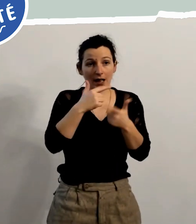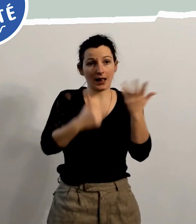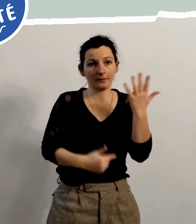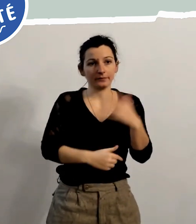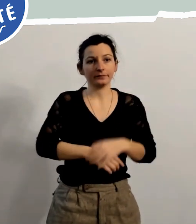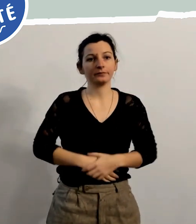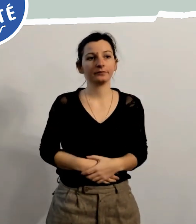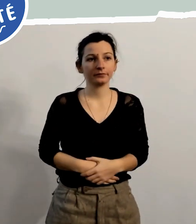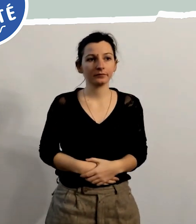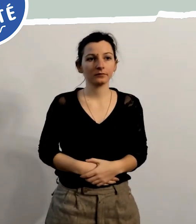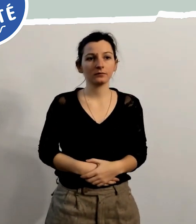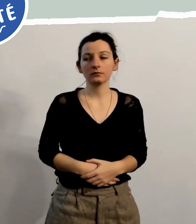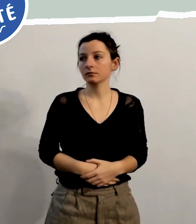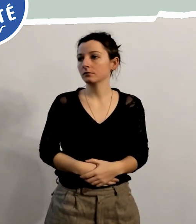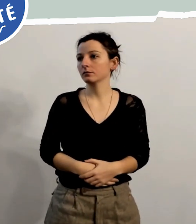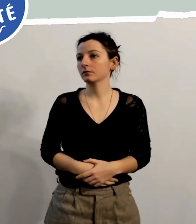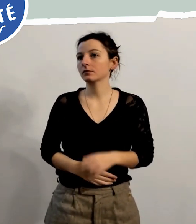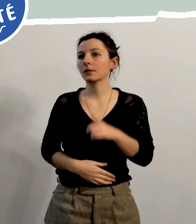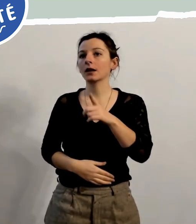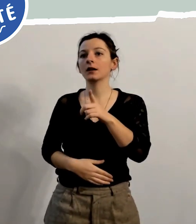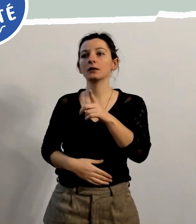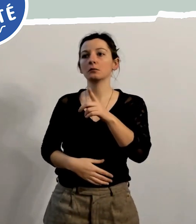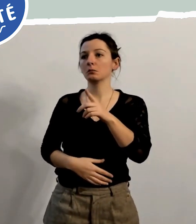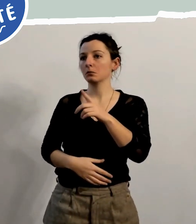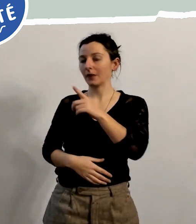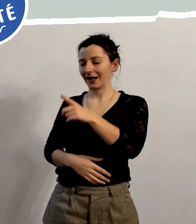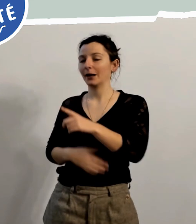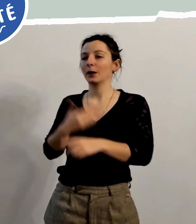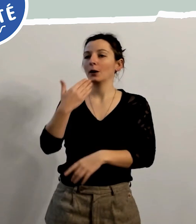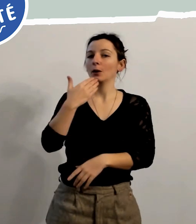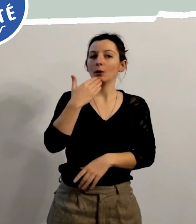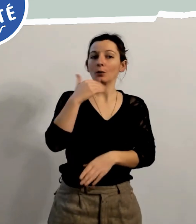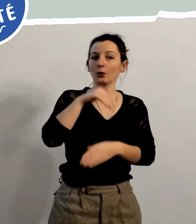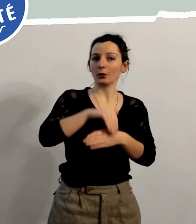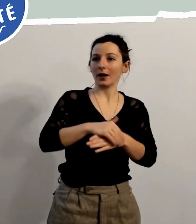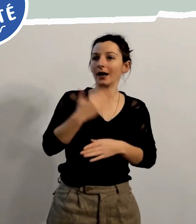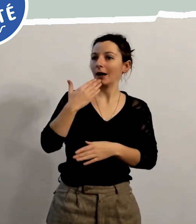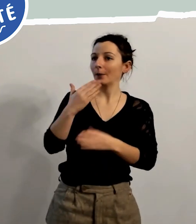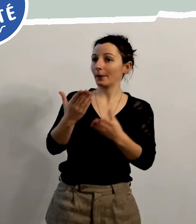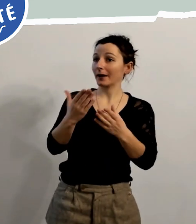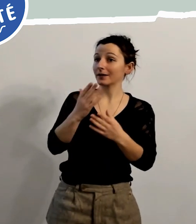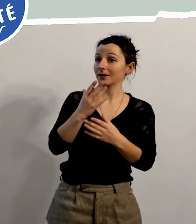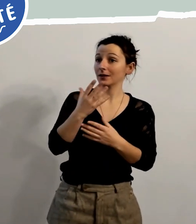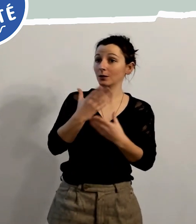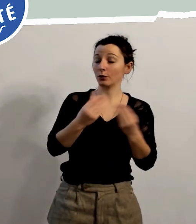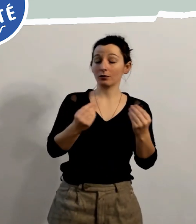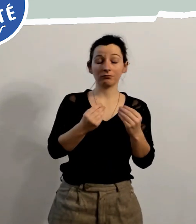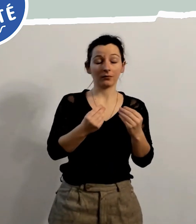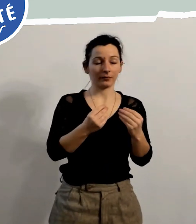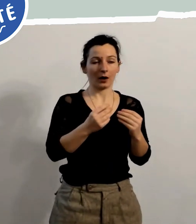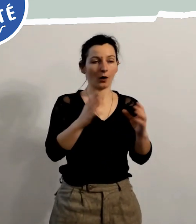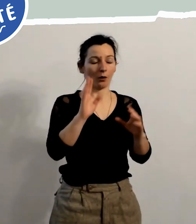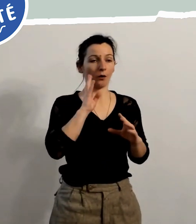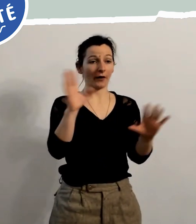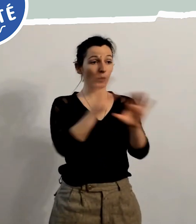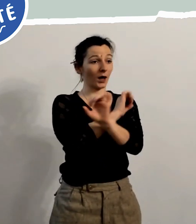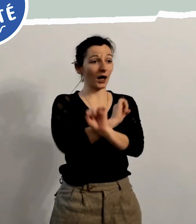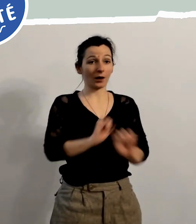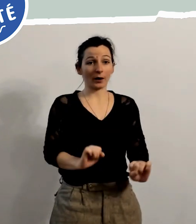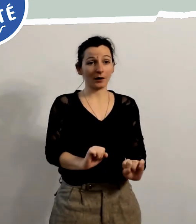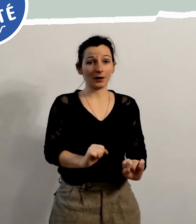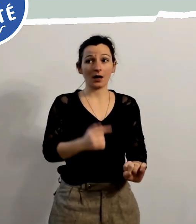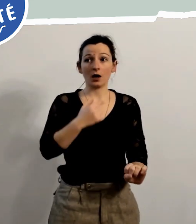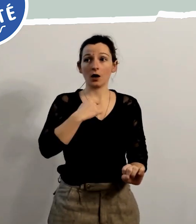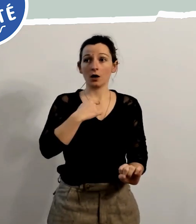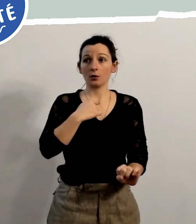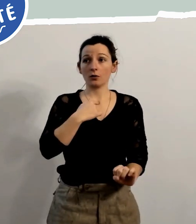Oui. Alors bonsoir, merci beaucoup déjà pour cette magnifique conférence, je dirais. Alors moi je suis